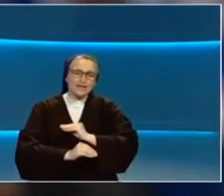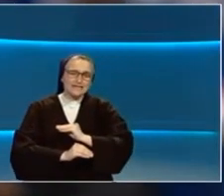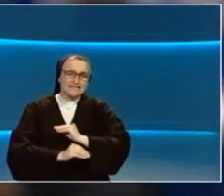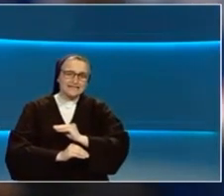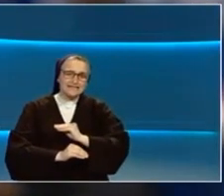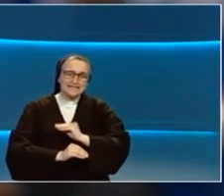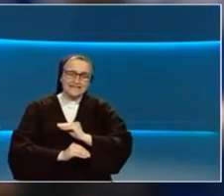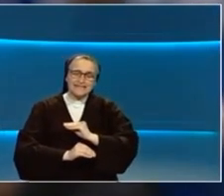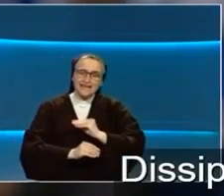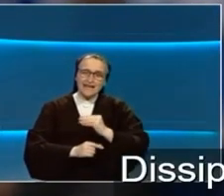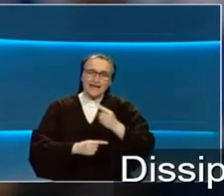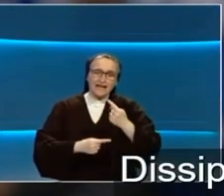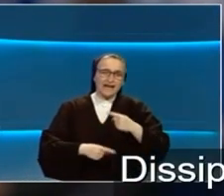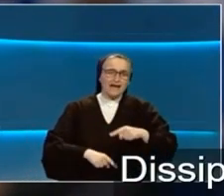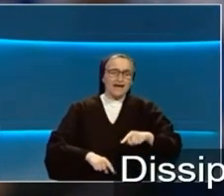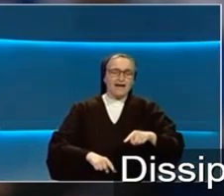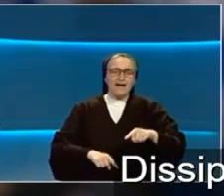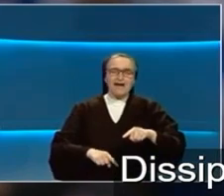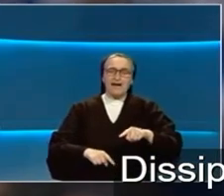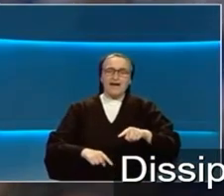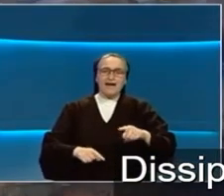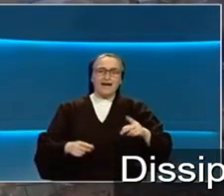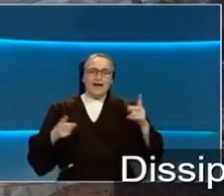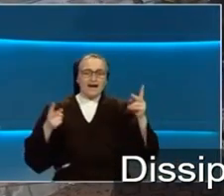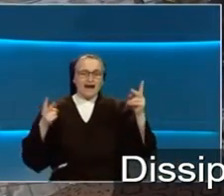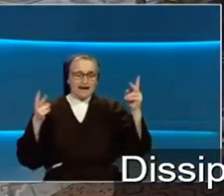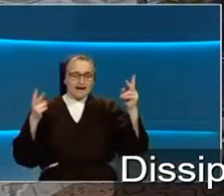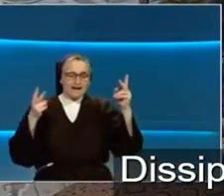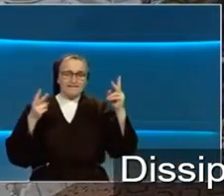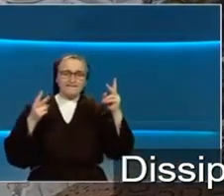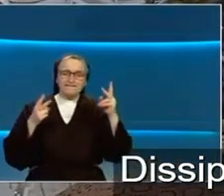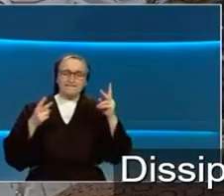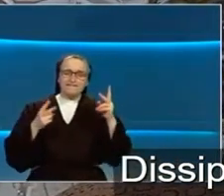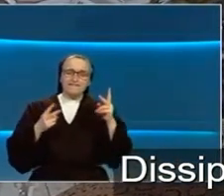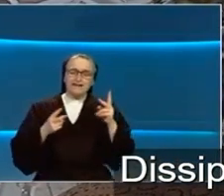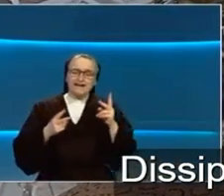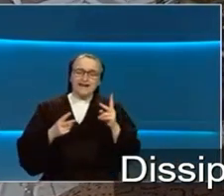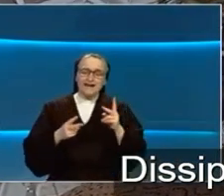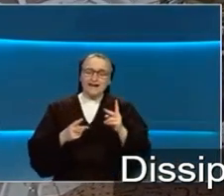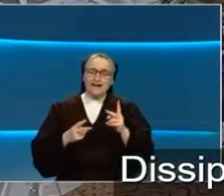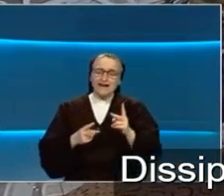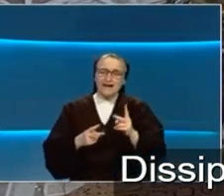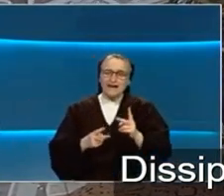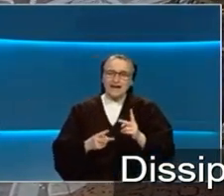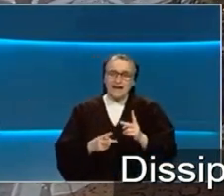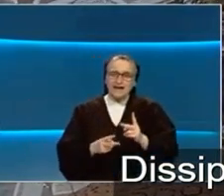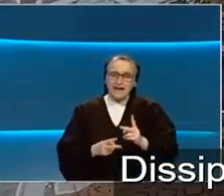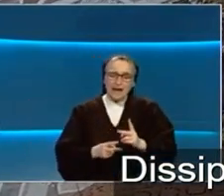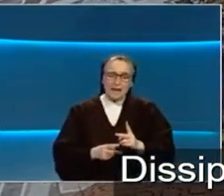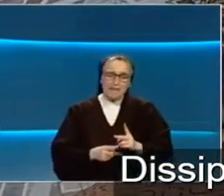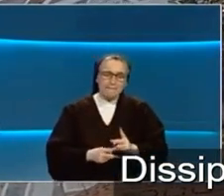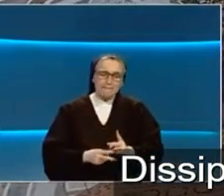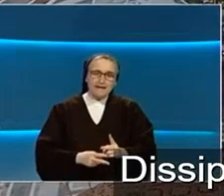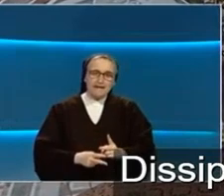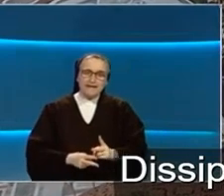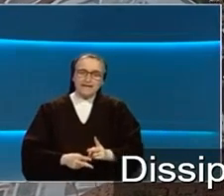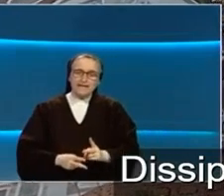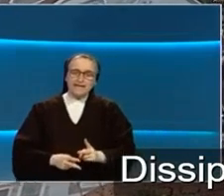concordiam parat, et curvat imperia.